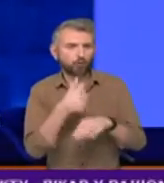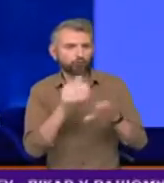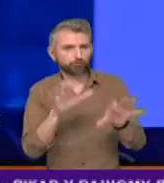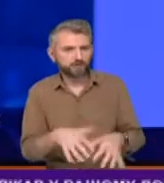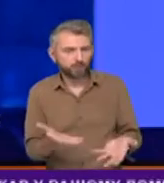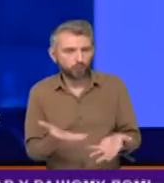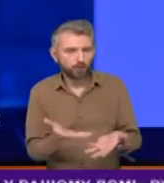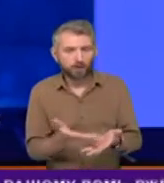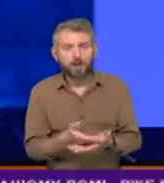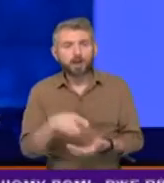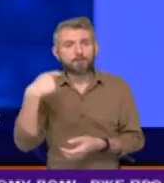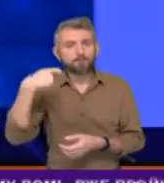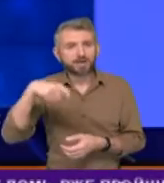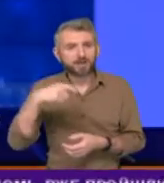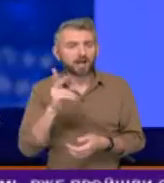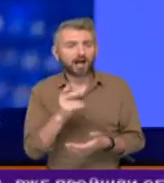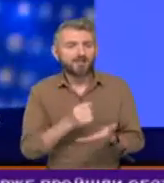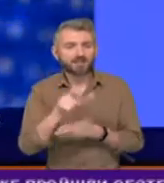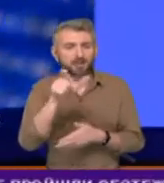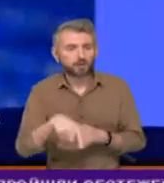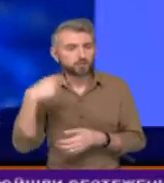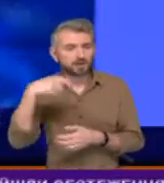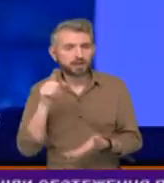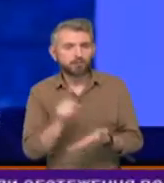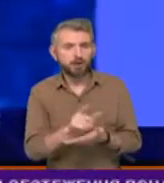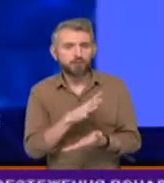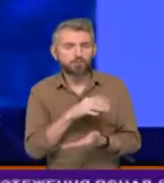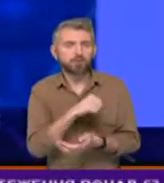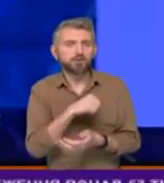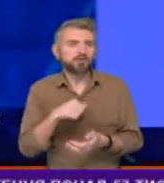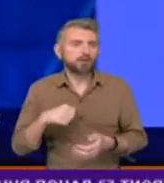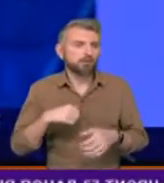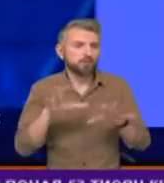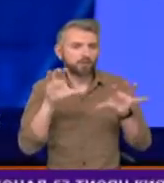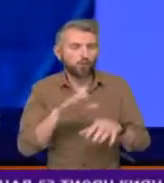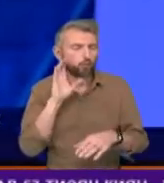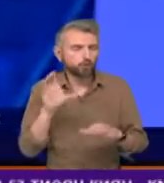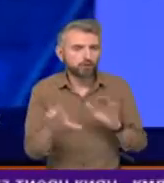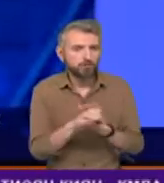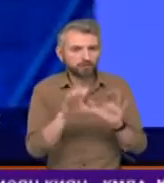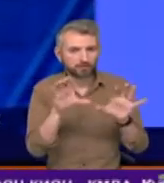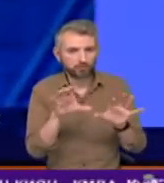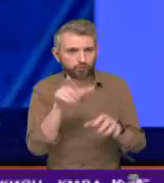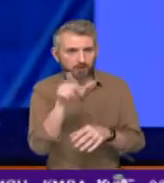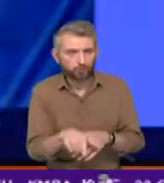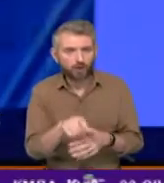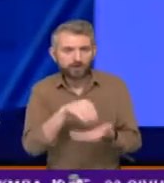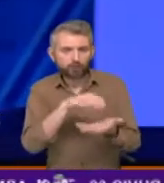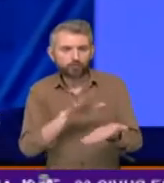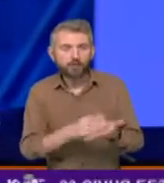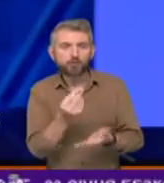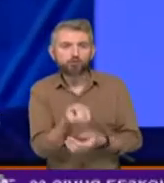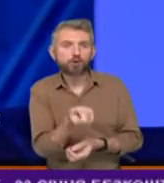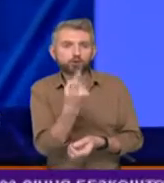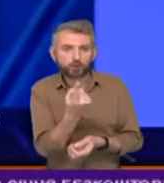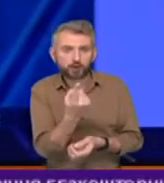насправді президент, кандидат президенти має бути найзаконосухнянішою людиною, задекларувати, звідки в нього гроші, пункт перший, доказати, що вони в